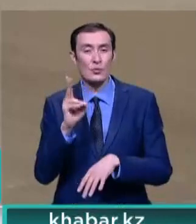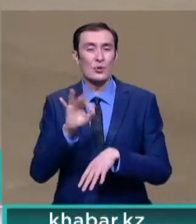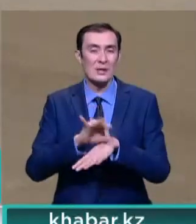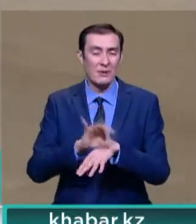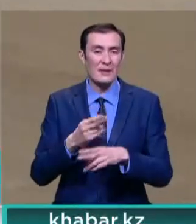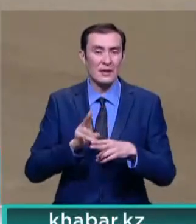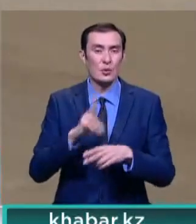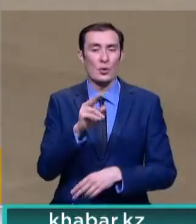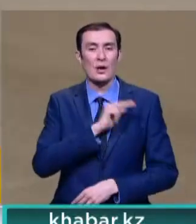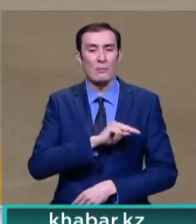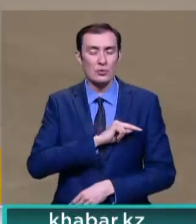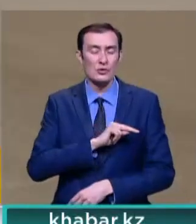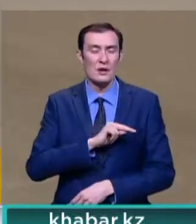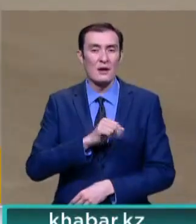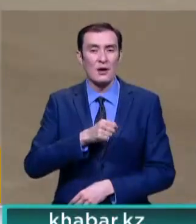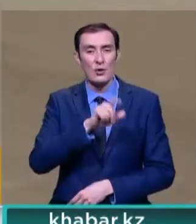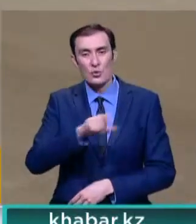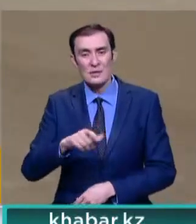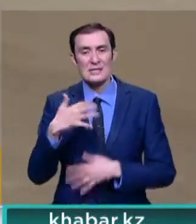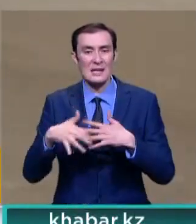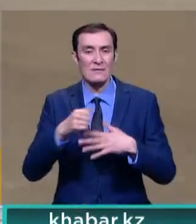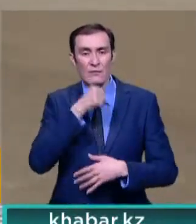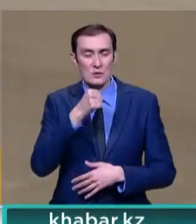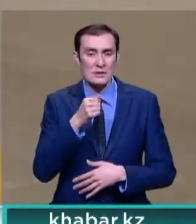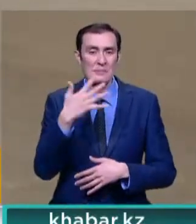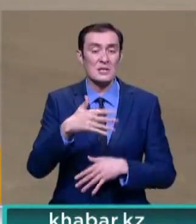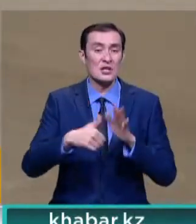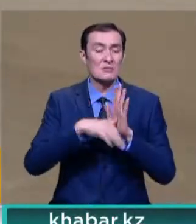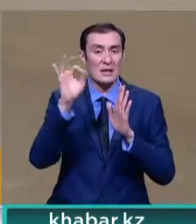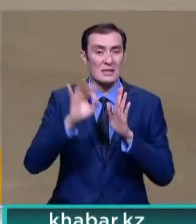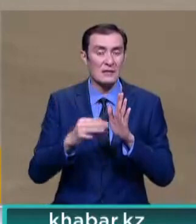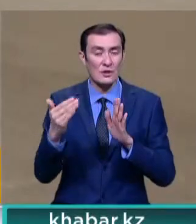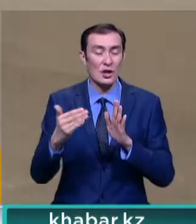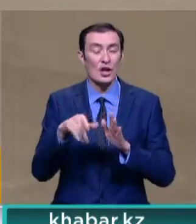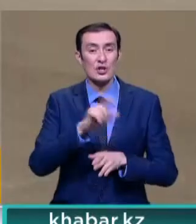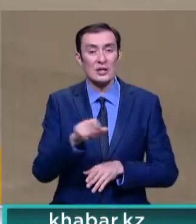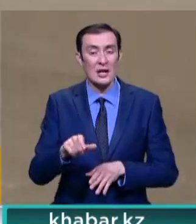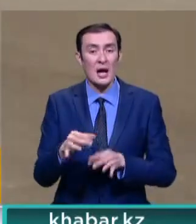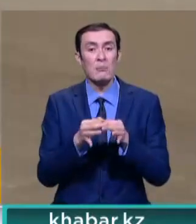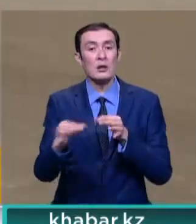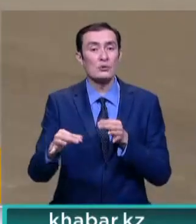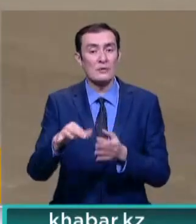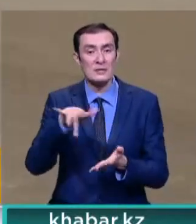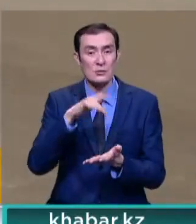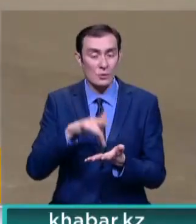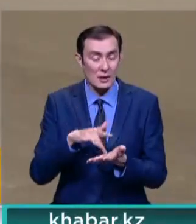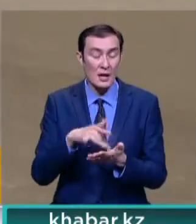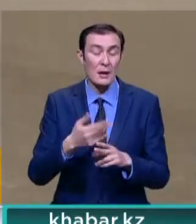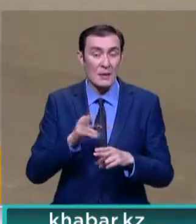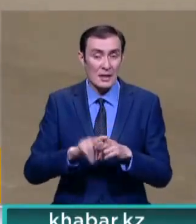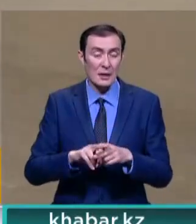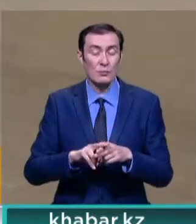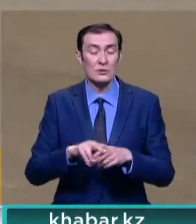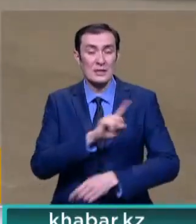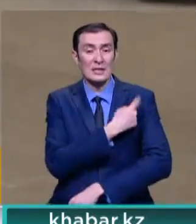заразившихся – это работающие люди среднего возраста, причем 56% – это жители областного центра. Последним постановлением